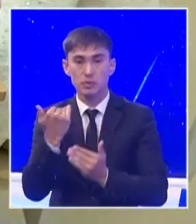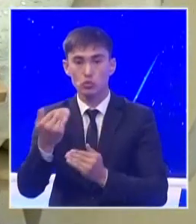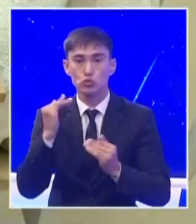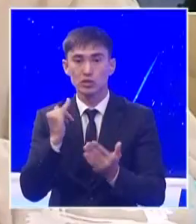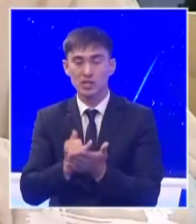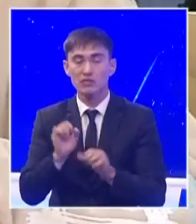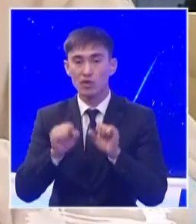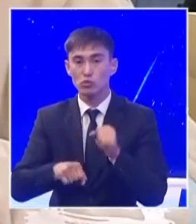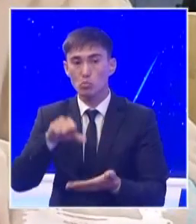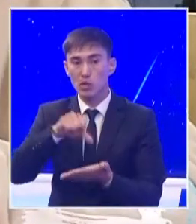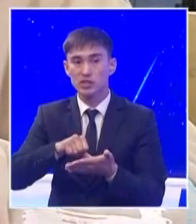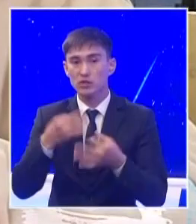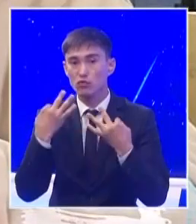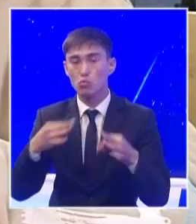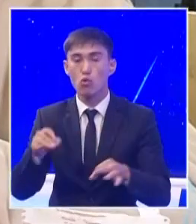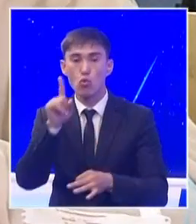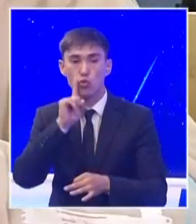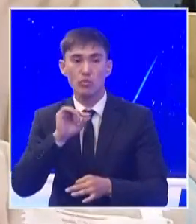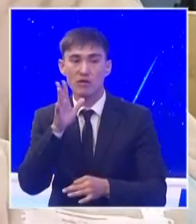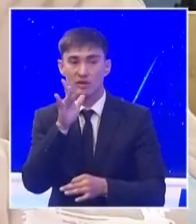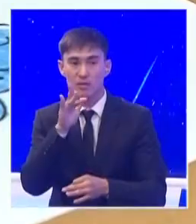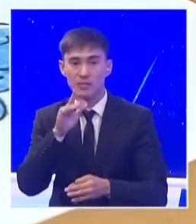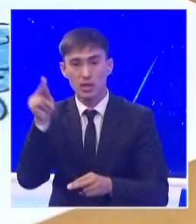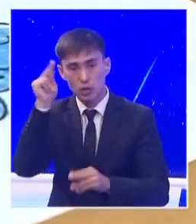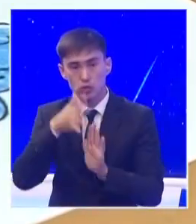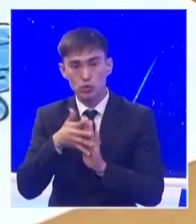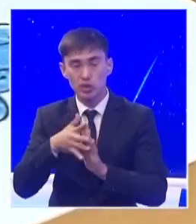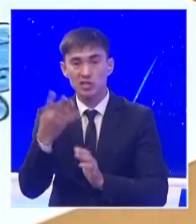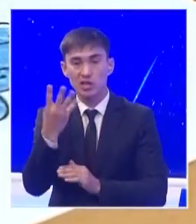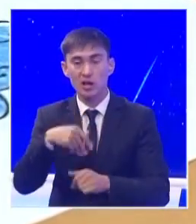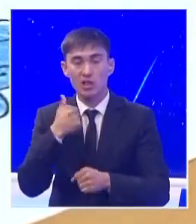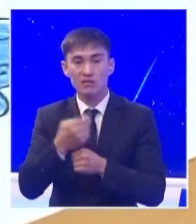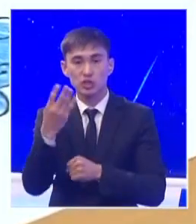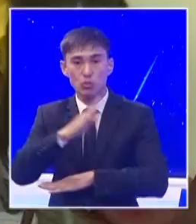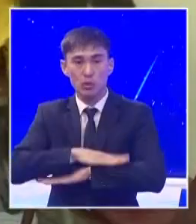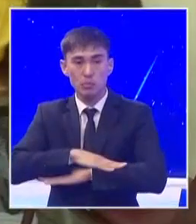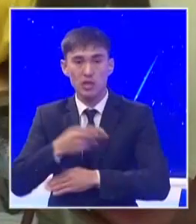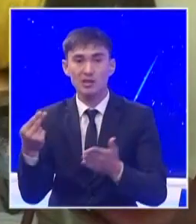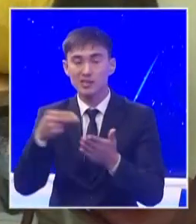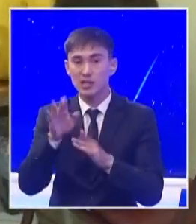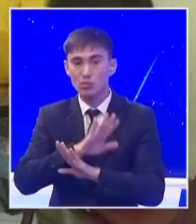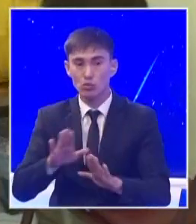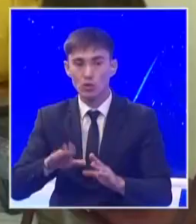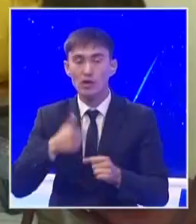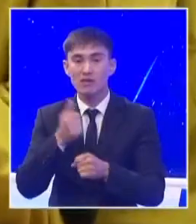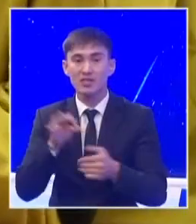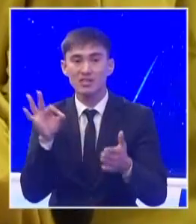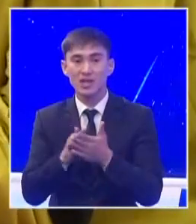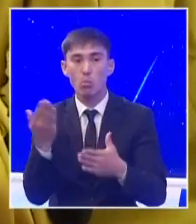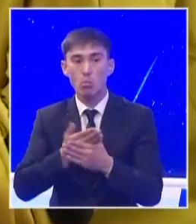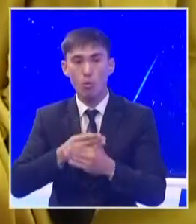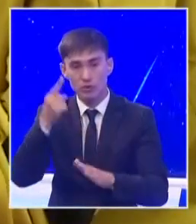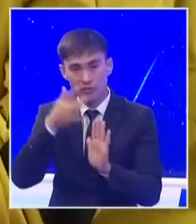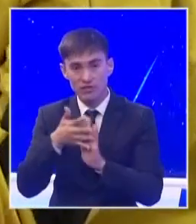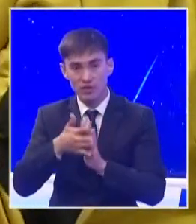будет возможность посещать их в любое удобное время. За изучение 4 основных предметов оценки ставить не будут, ведь основная цель – помощь в